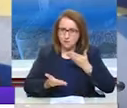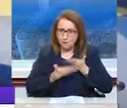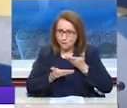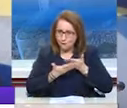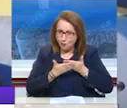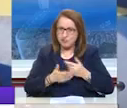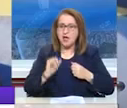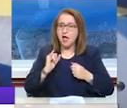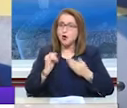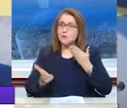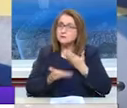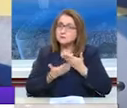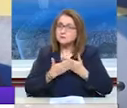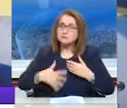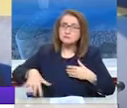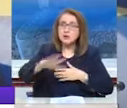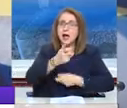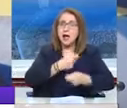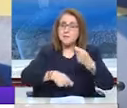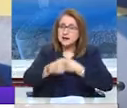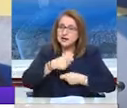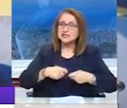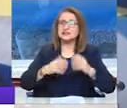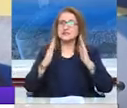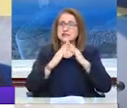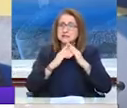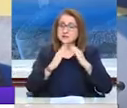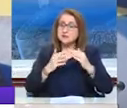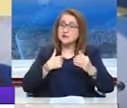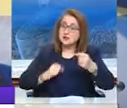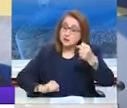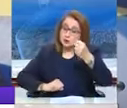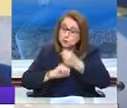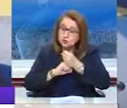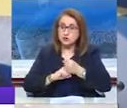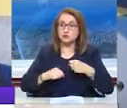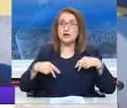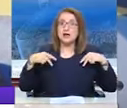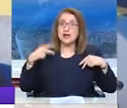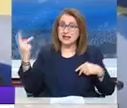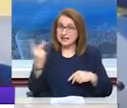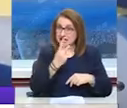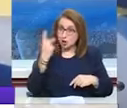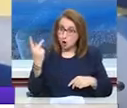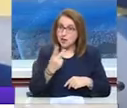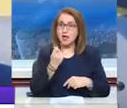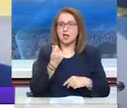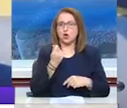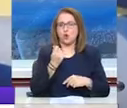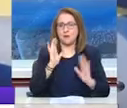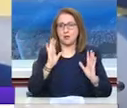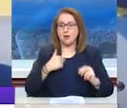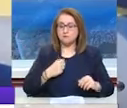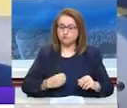και επιχειρήσεις. Στηρίζουμε την κοινωνία και την οικονομία με αίσθημα δικαίου